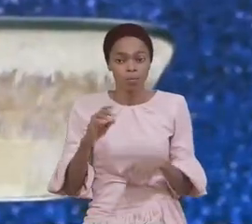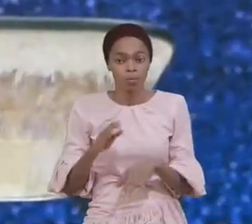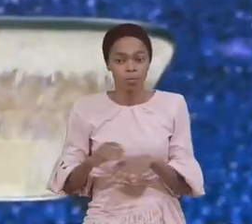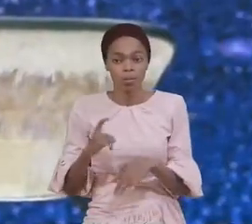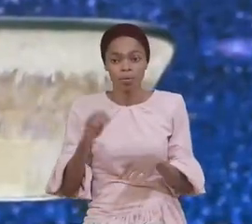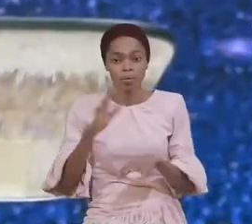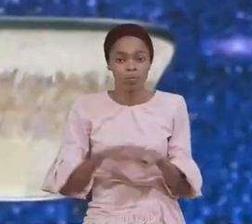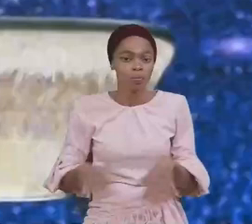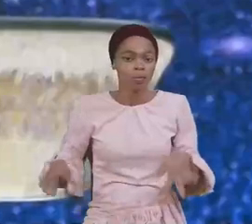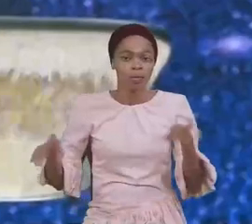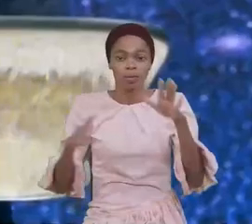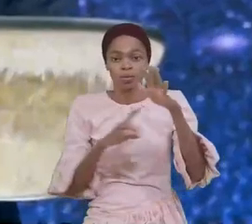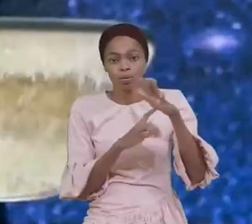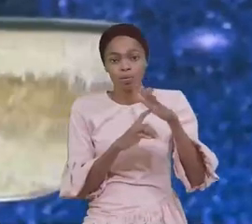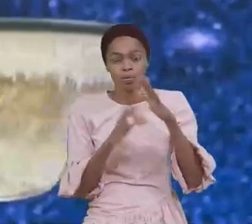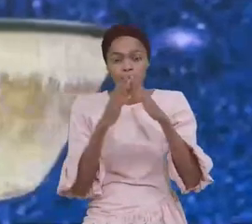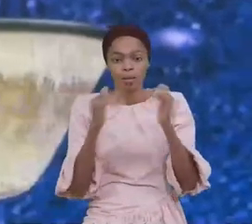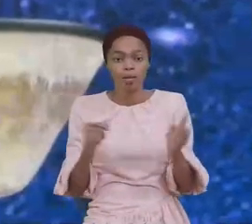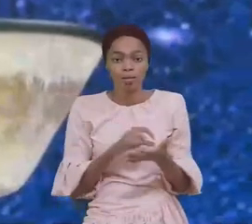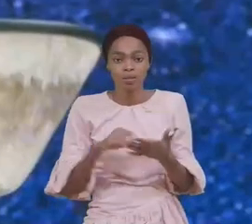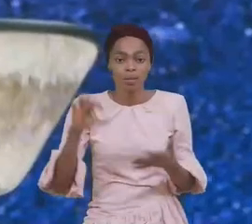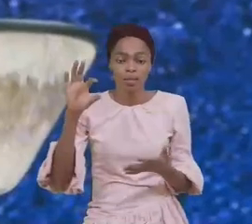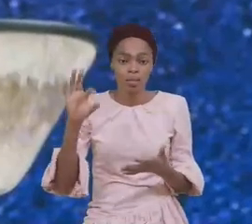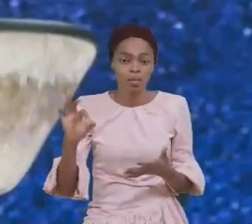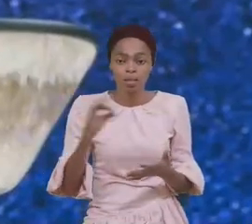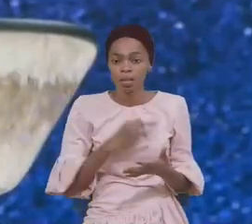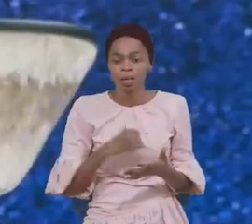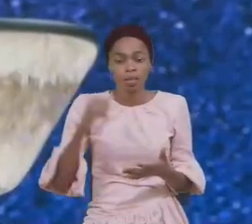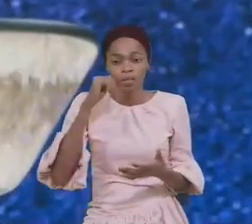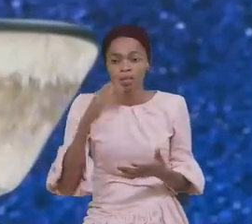Et le verset 9 dit, et leur dit,